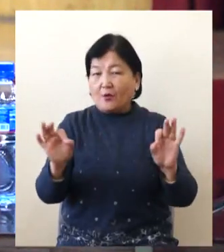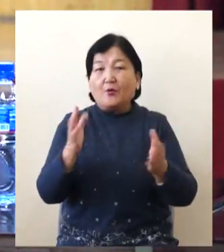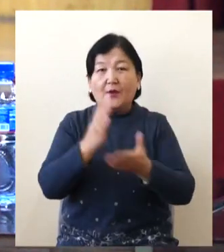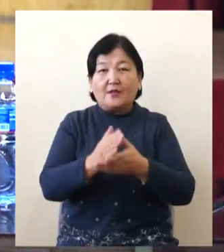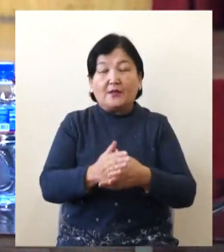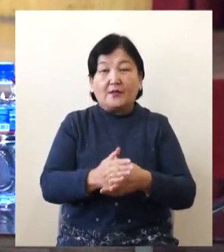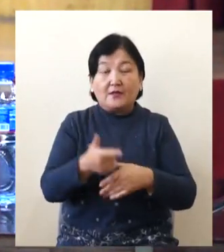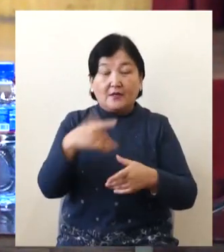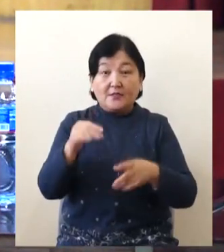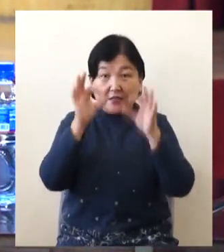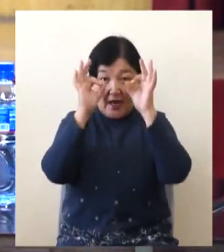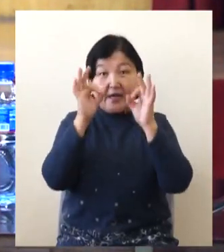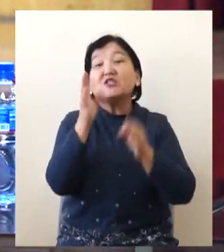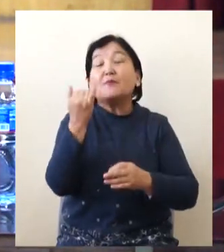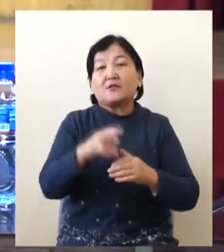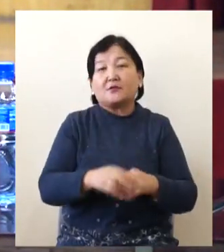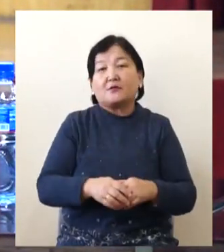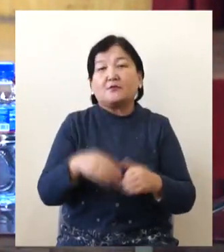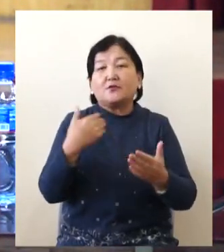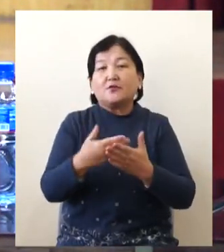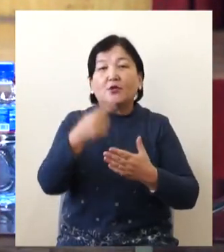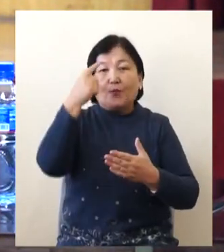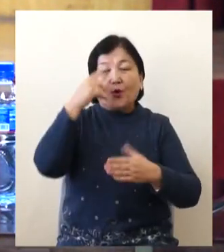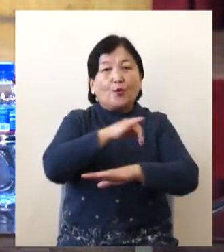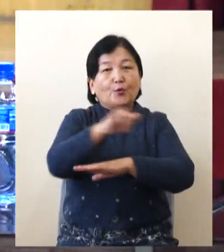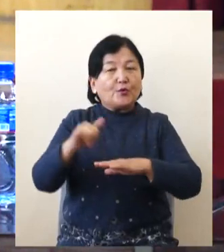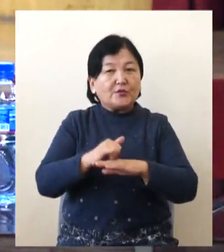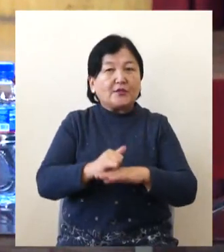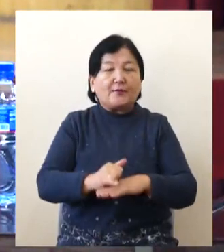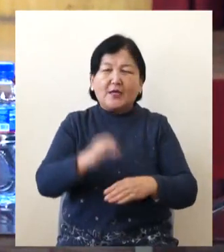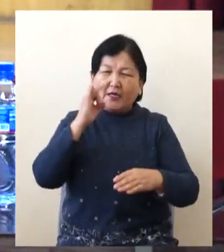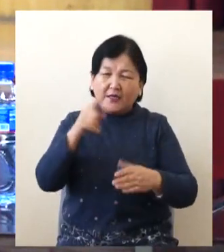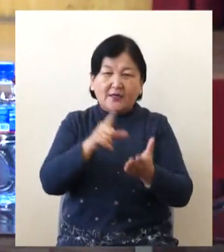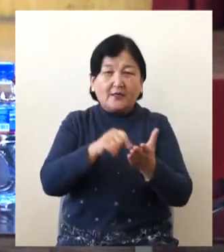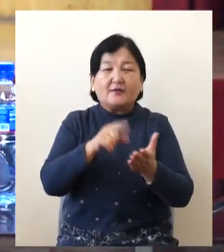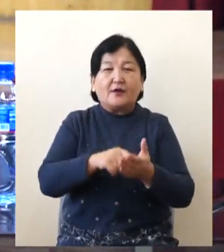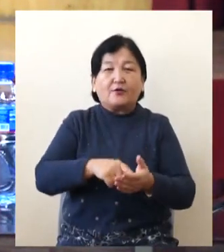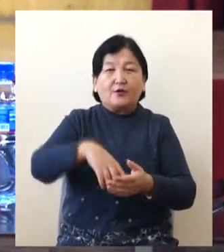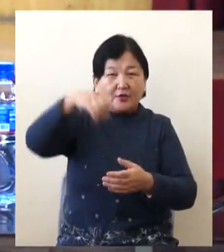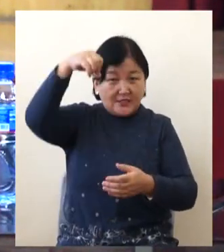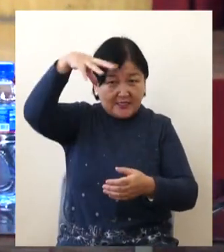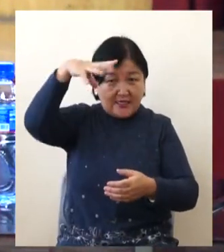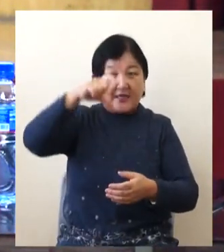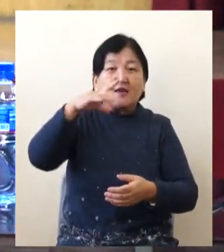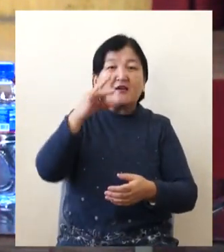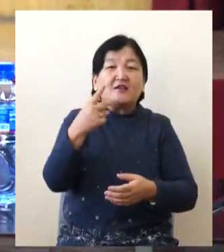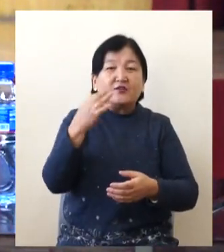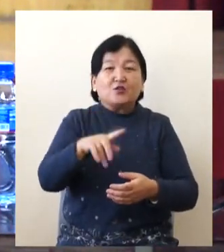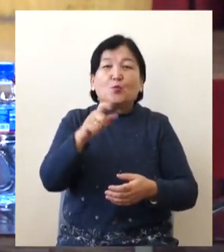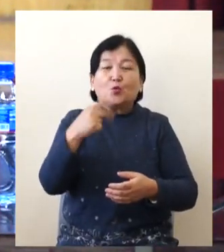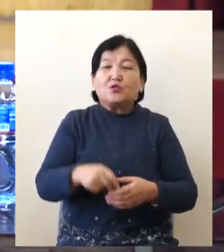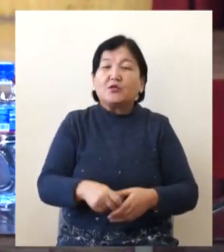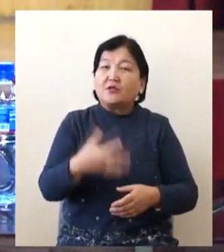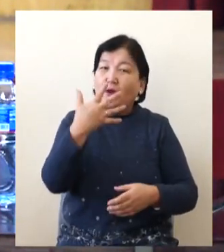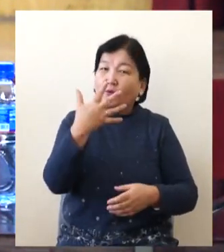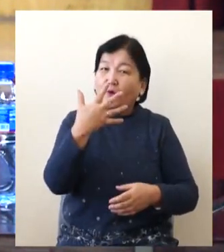Монгол улсад хамгийн хэрэгтэй байгаа цахилгааны эрчим хүчийг үйлдвэрлэх 5 дугаар цахилгаан станц гэдэг бид 20 жил